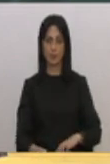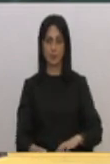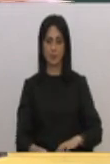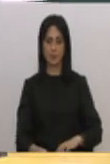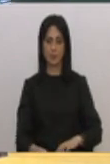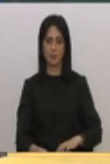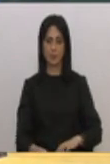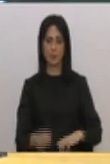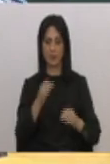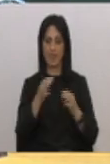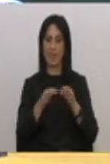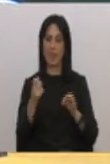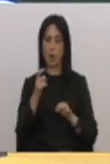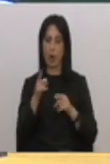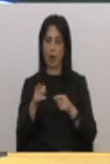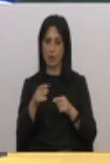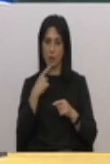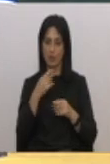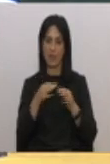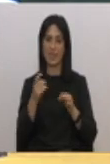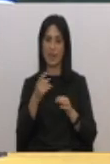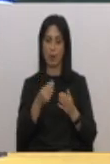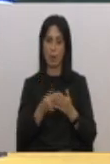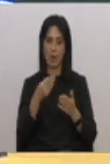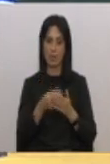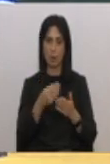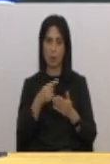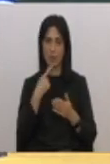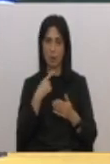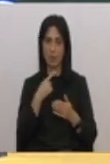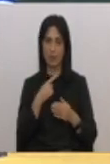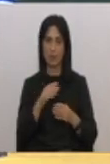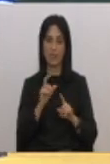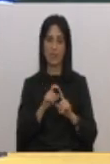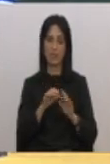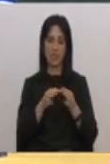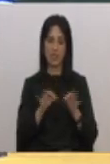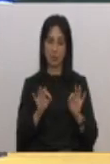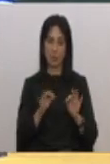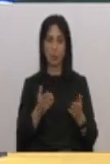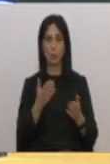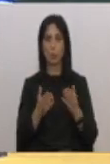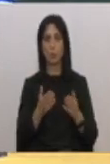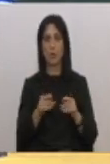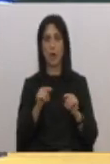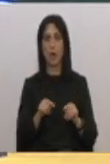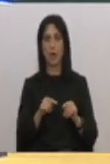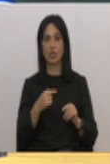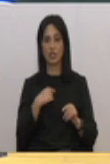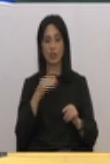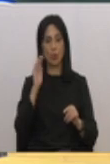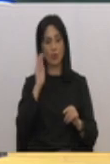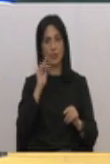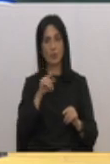მხრივ საუბრობენ დემოკრატიაზე, დემოკრატიულ ფასეულობებზე, სიტყვის თავისუფლებაზე, თუმცა აქ ჩვენ